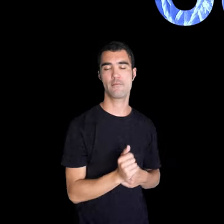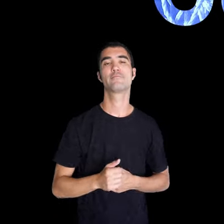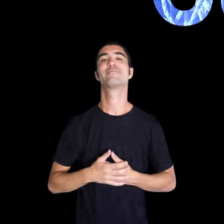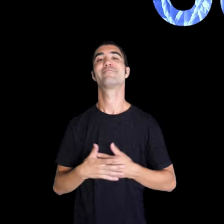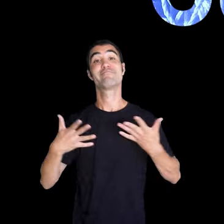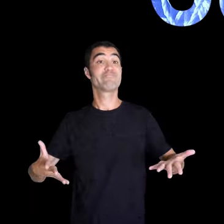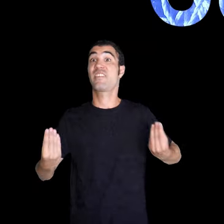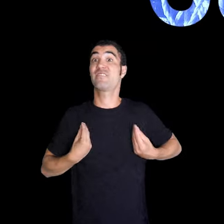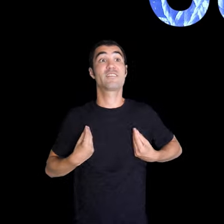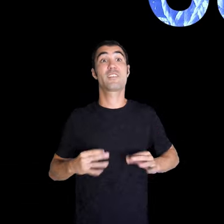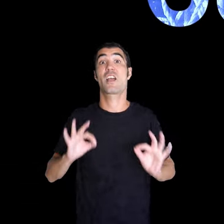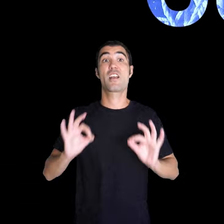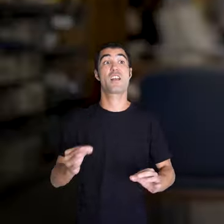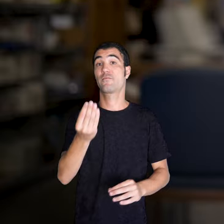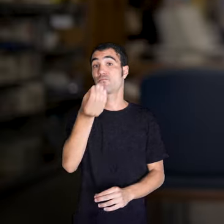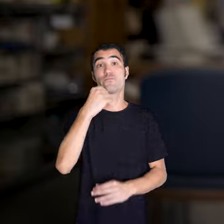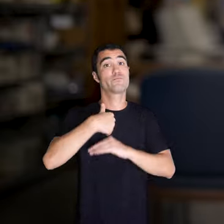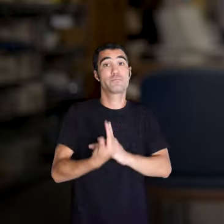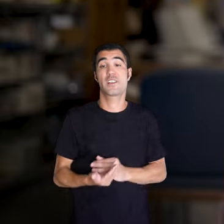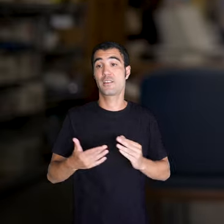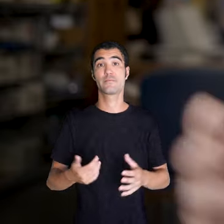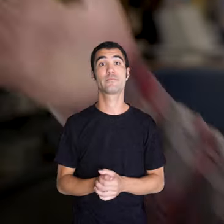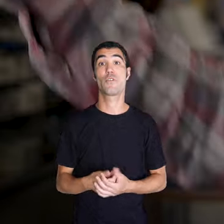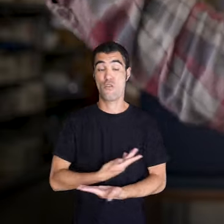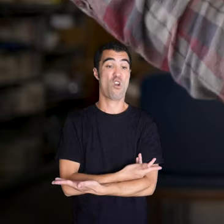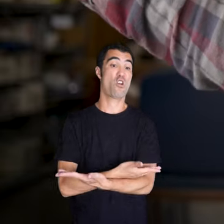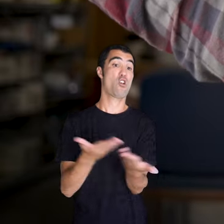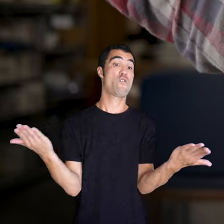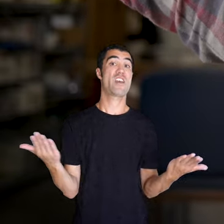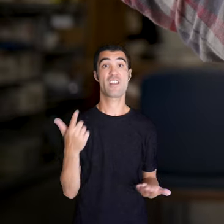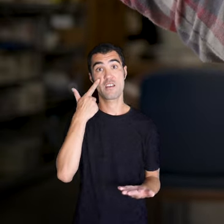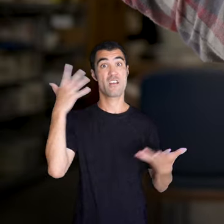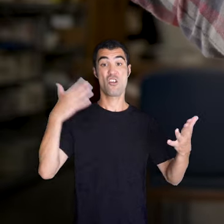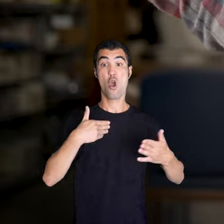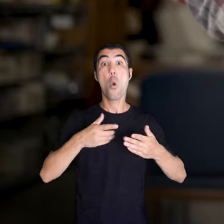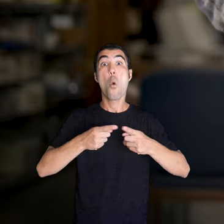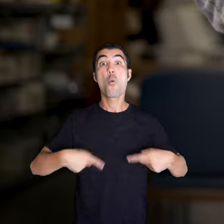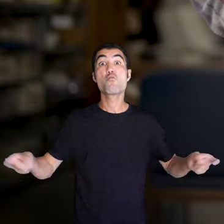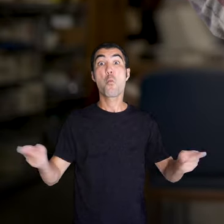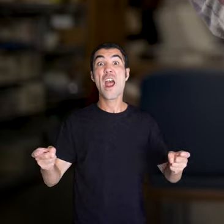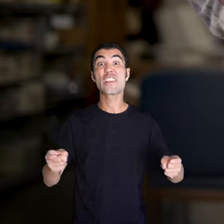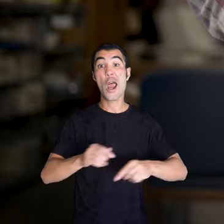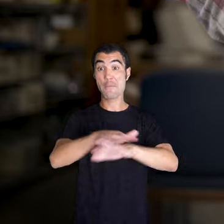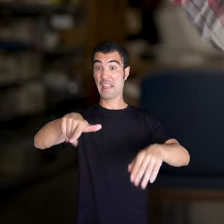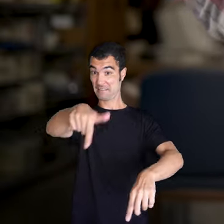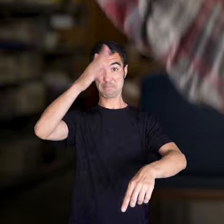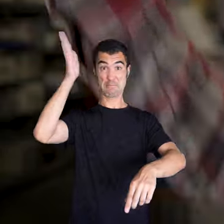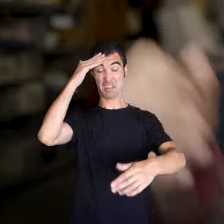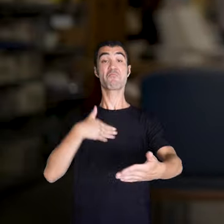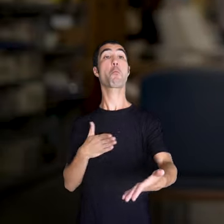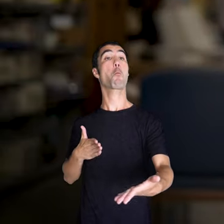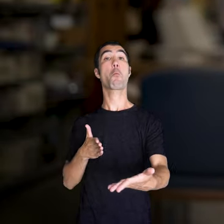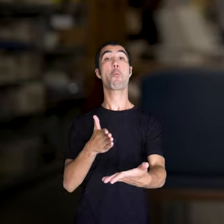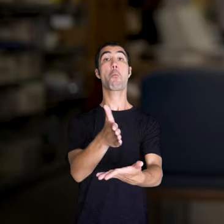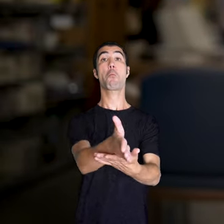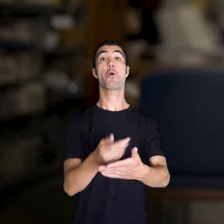Era la manera de viure, era la manera de viure, home. Mira tu, si hi havia confiança, que arribàvem a entrar, hasta dins el port, aquí a la plaça de la ciutat de Marina, entràvem